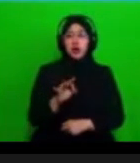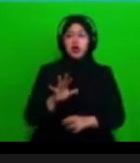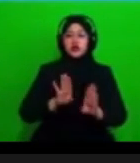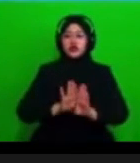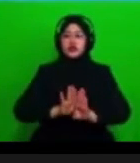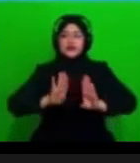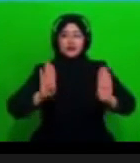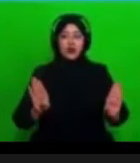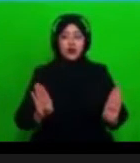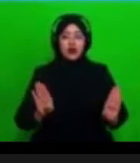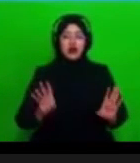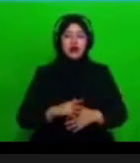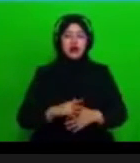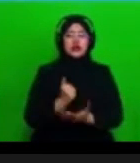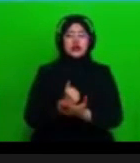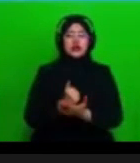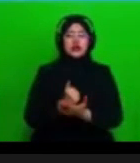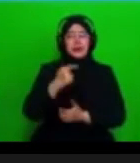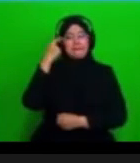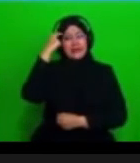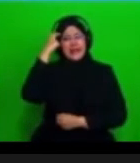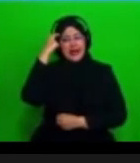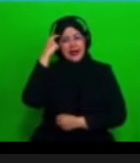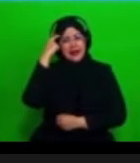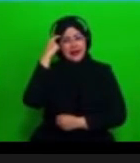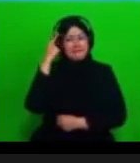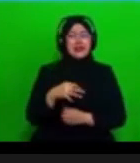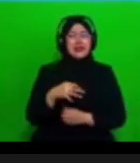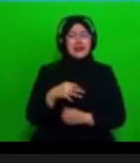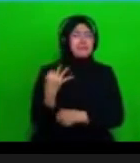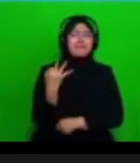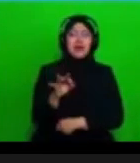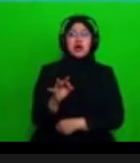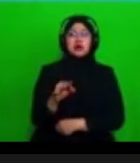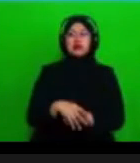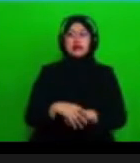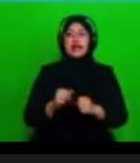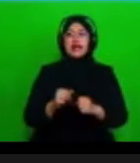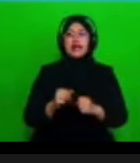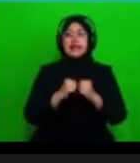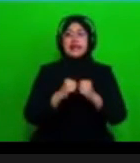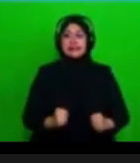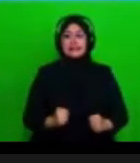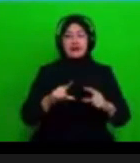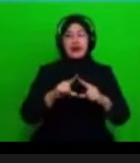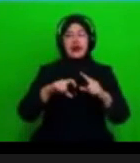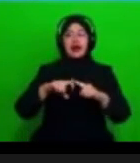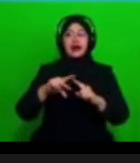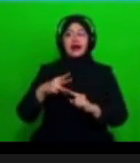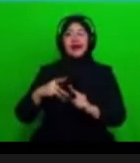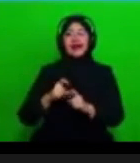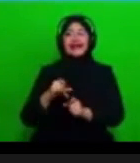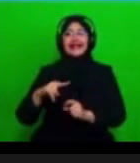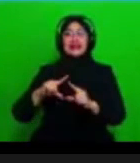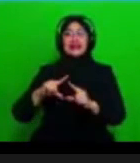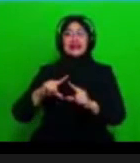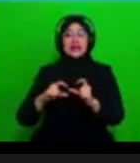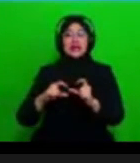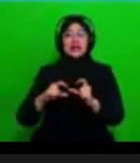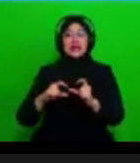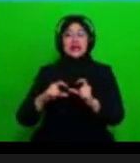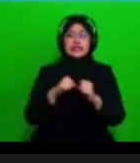yang sangat visioner. Sistem akreditasi pendidikan tinggi atau perguruan